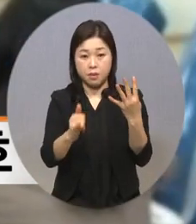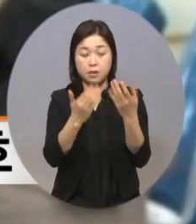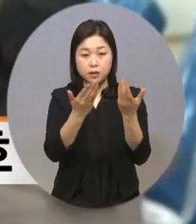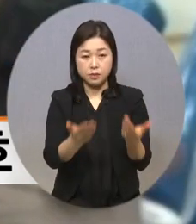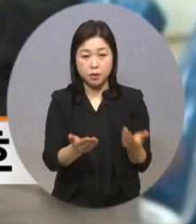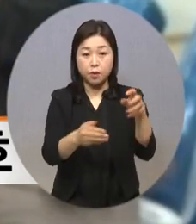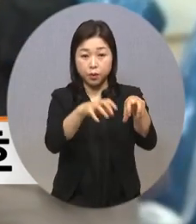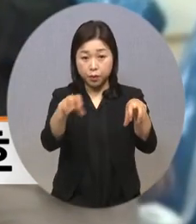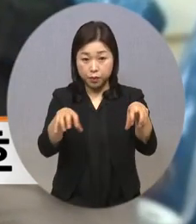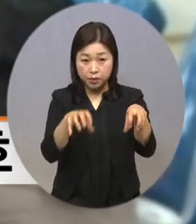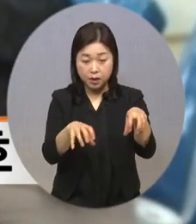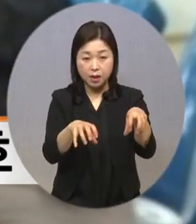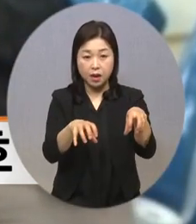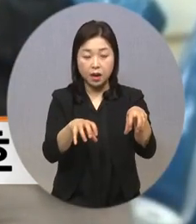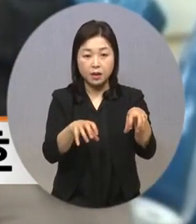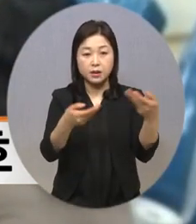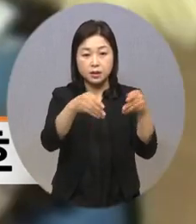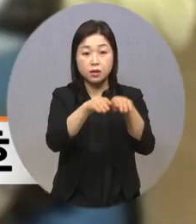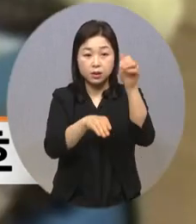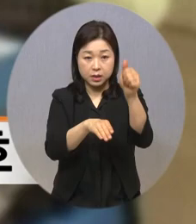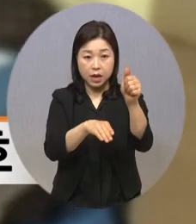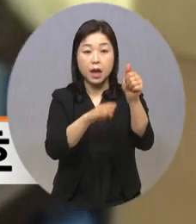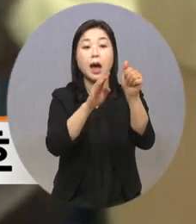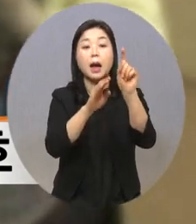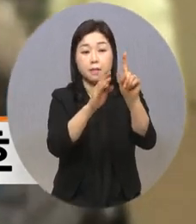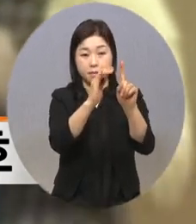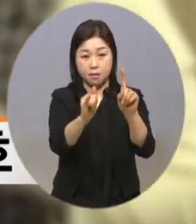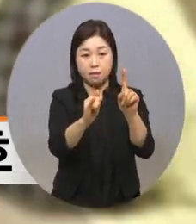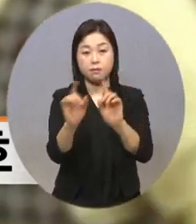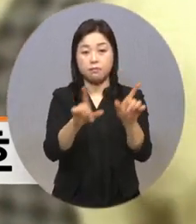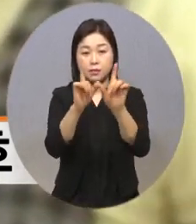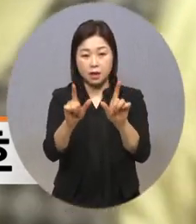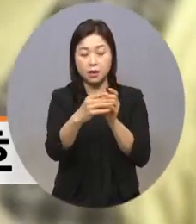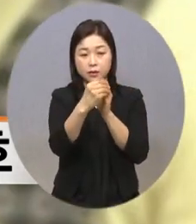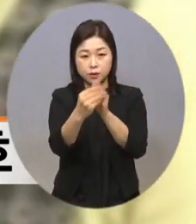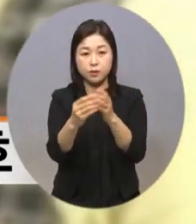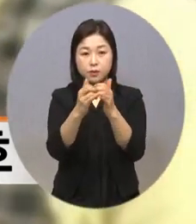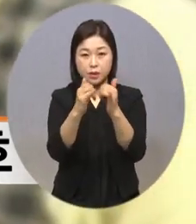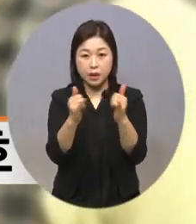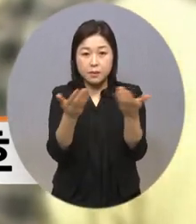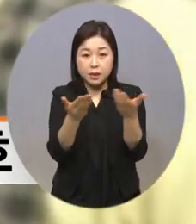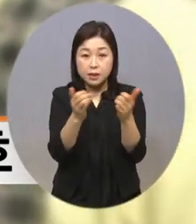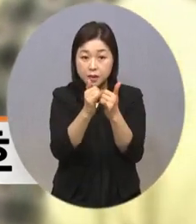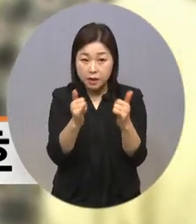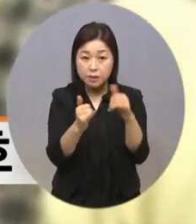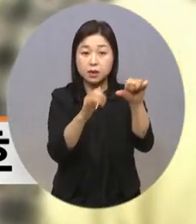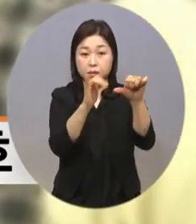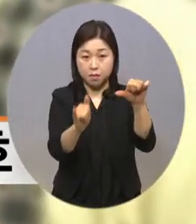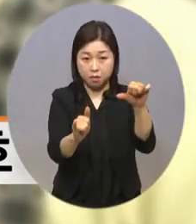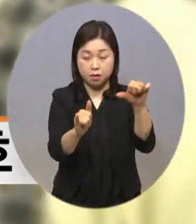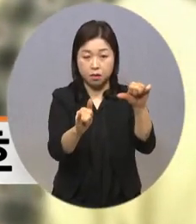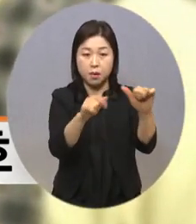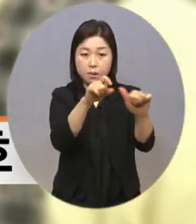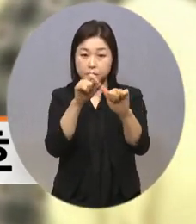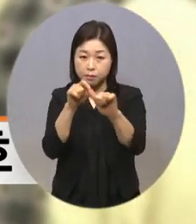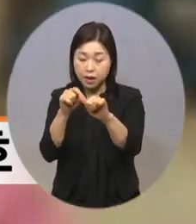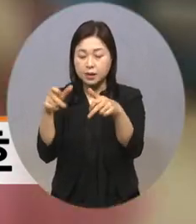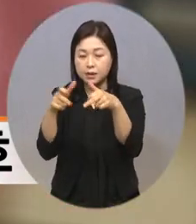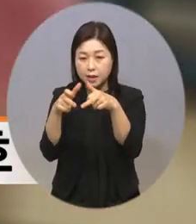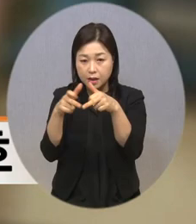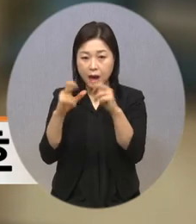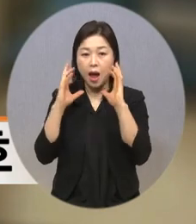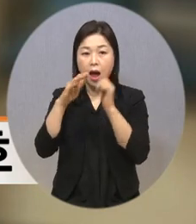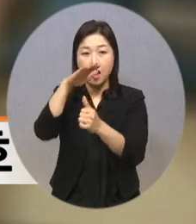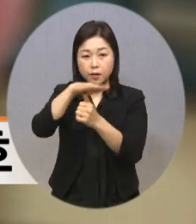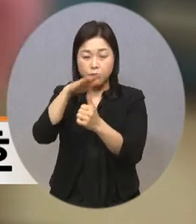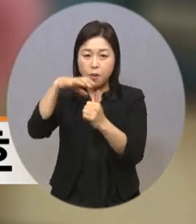곳당 시설장 1명과 생활지도원 등의 종사자 5명을 배치하도록 해 장애 아동에 대한 효율적인 보호가